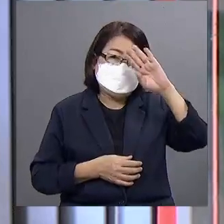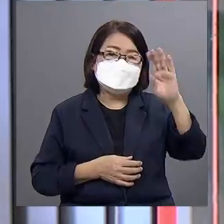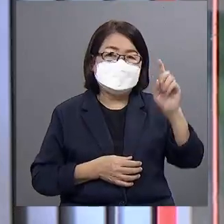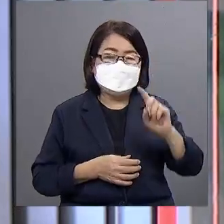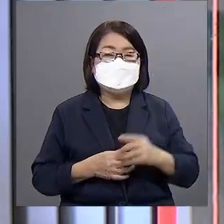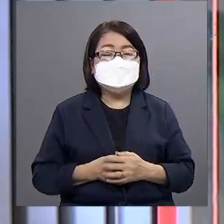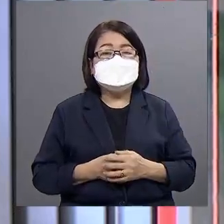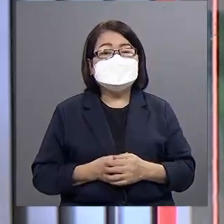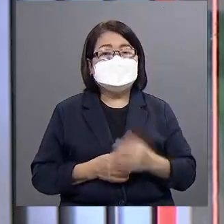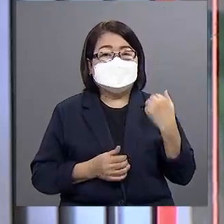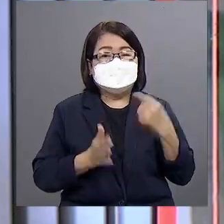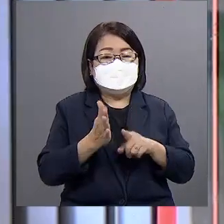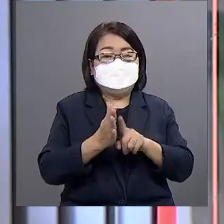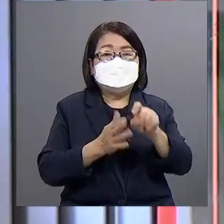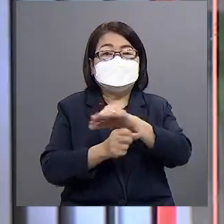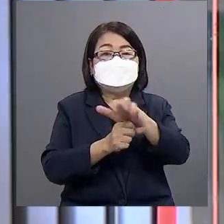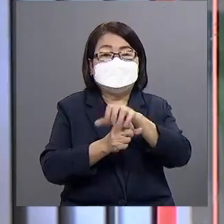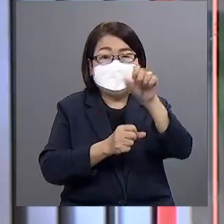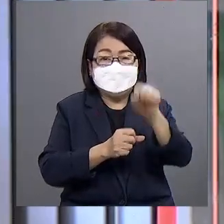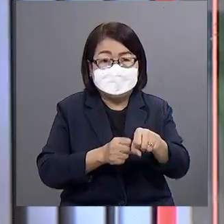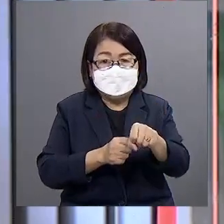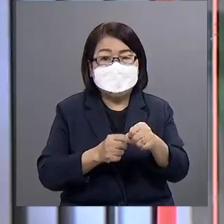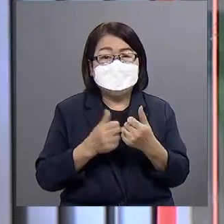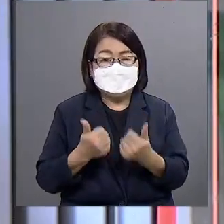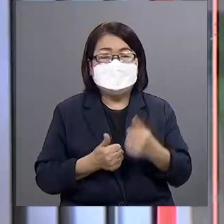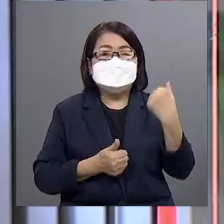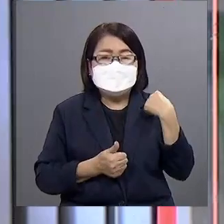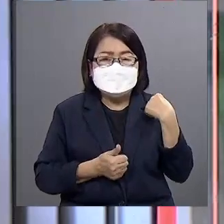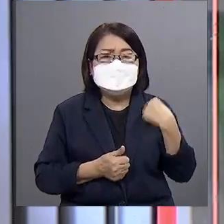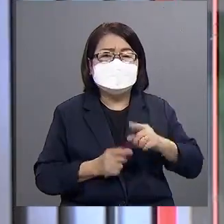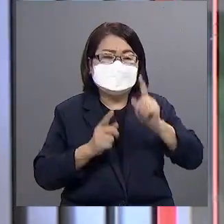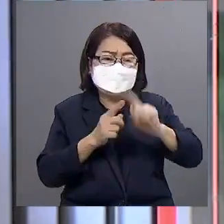โควิด-19 นะครับในช่วงนี้ก็ยังคงมีอีกหลายโรคที่เราจะต้องติดตามกันนะ